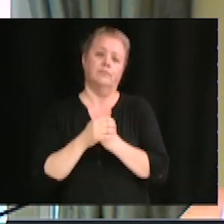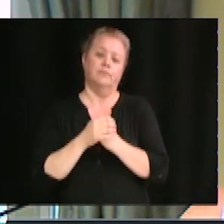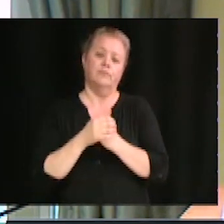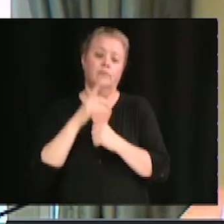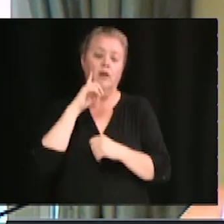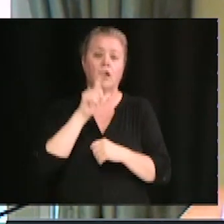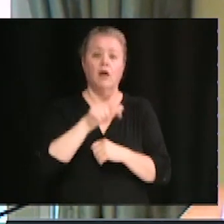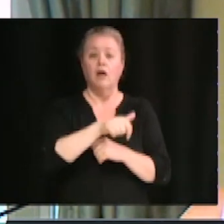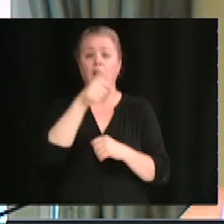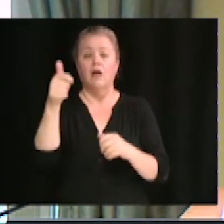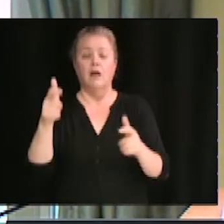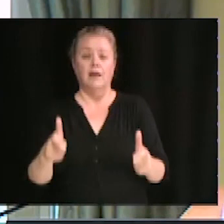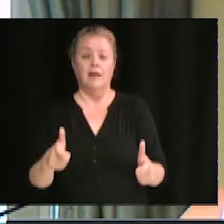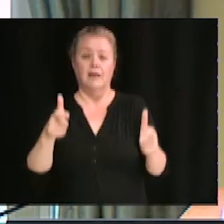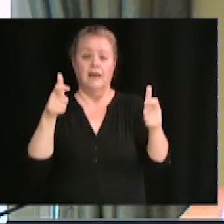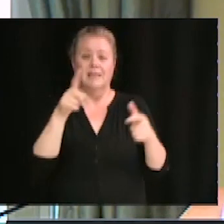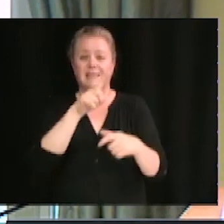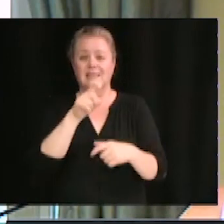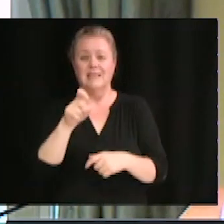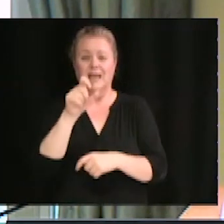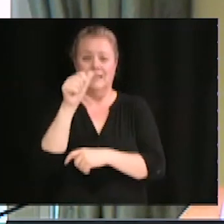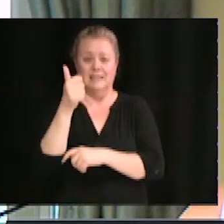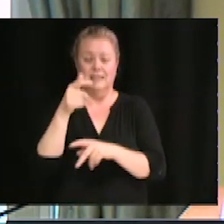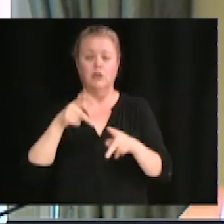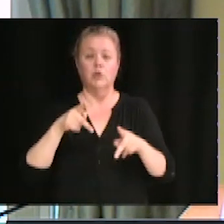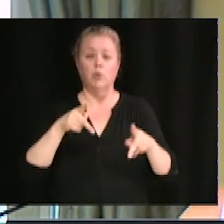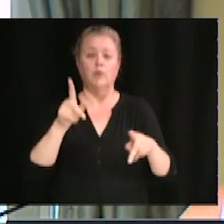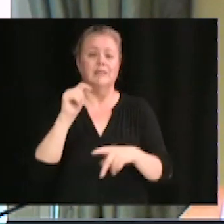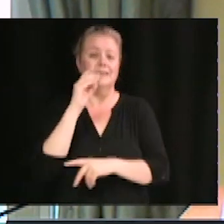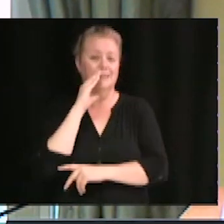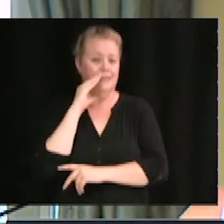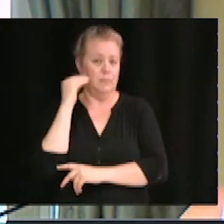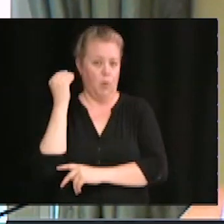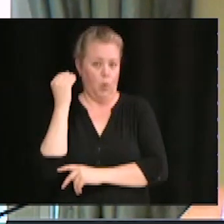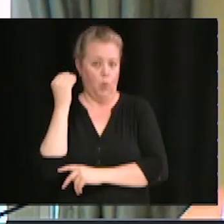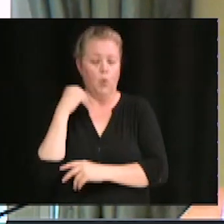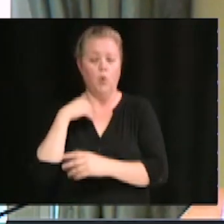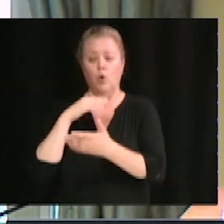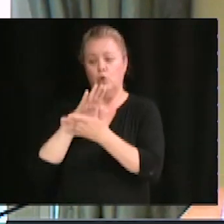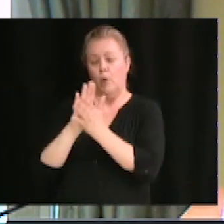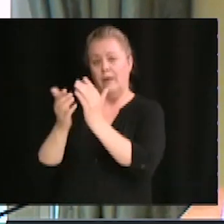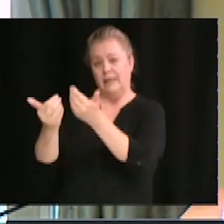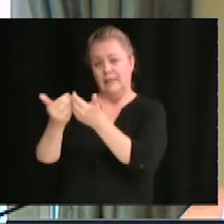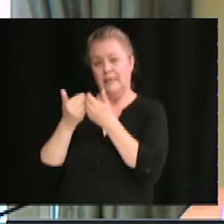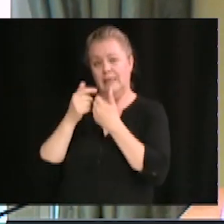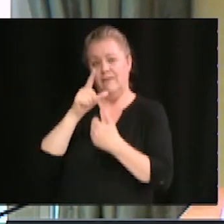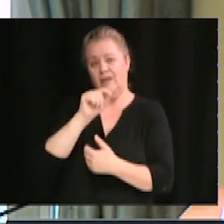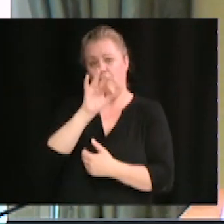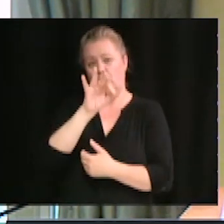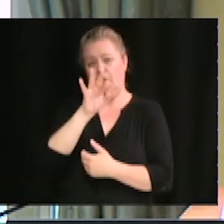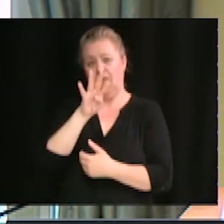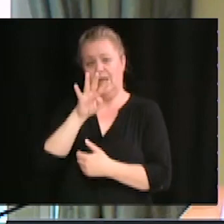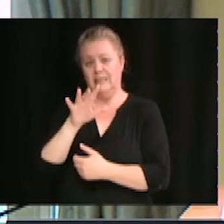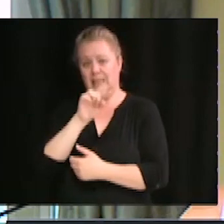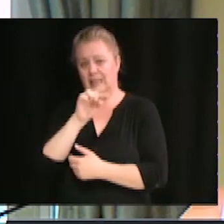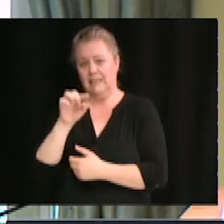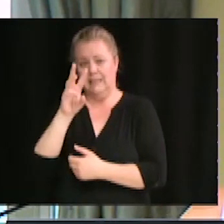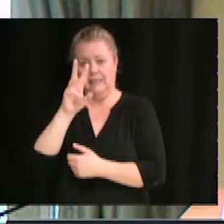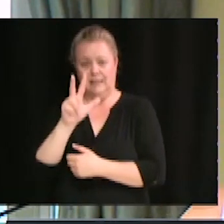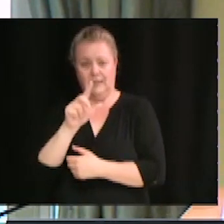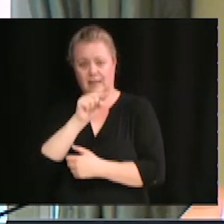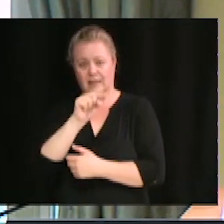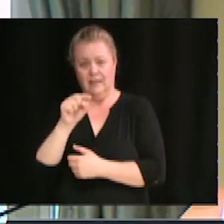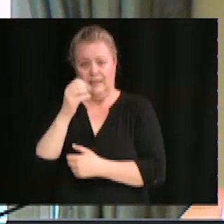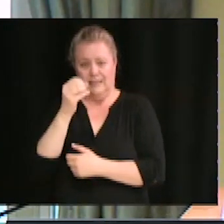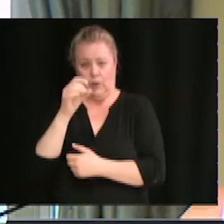pour l'immeuble du 110 rue Thibault, demande qui a été formulée par la compagnie 29 45-6308 Québec